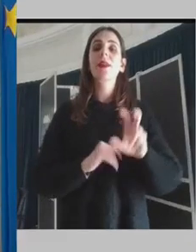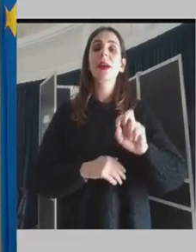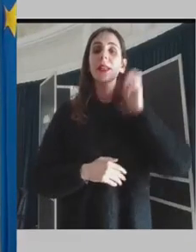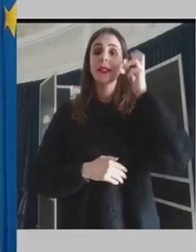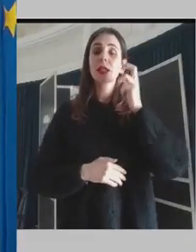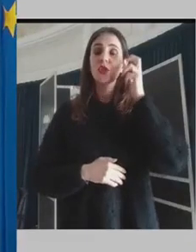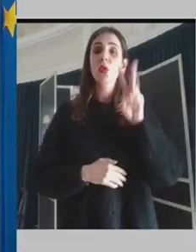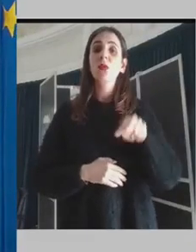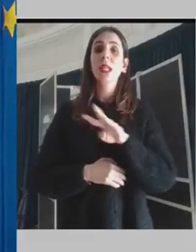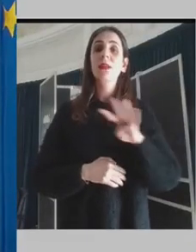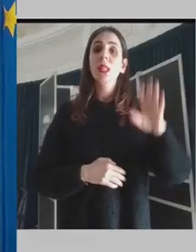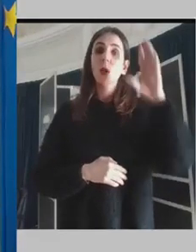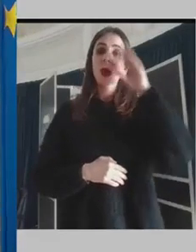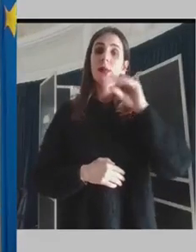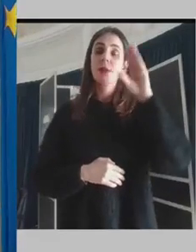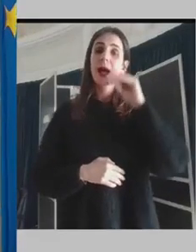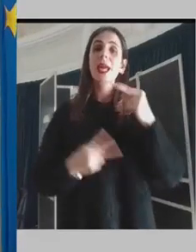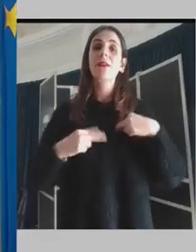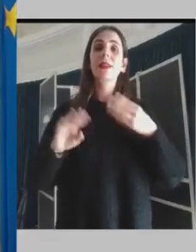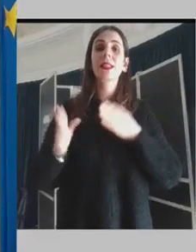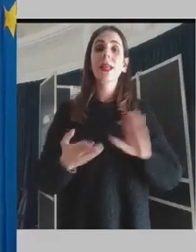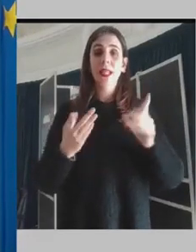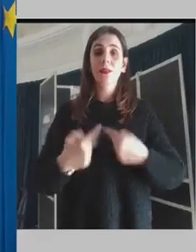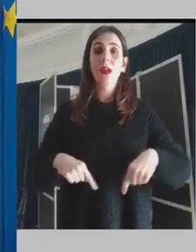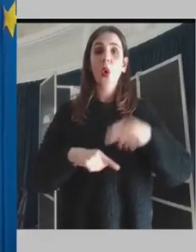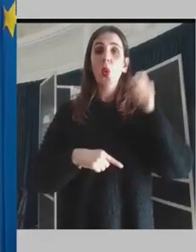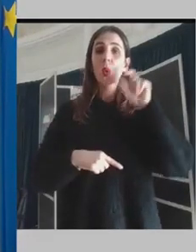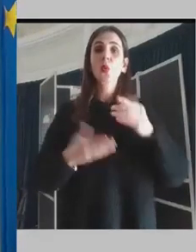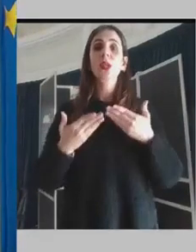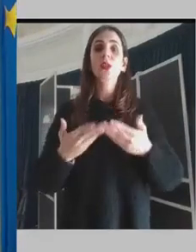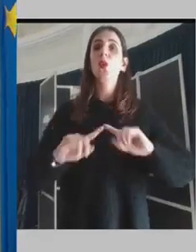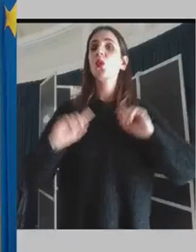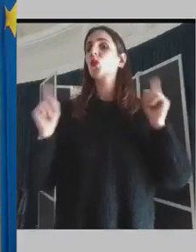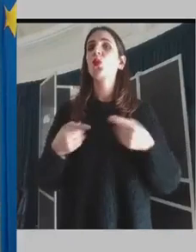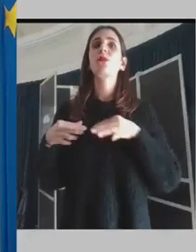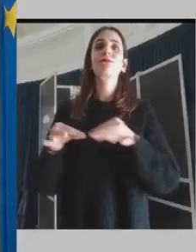Cultura del Soccorso, imparare a salvare una vita, è approvato all'unanimità.